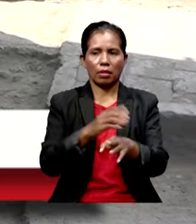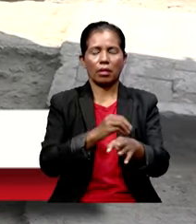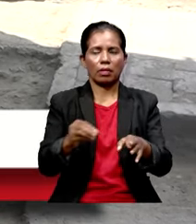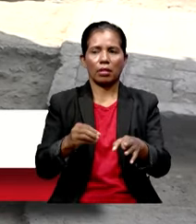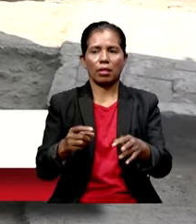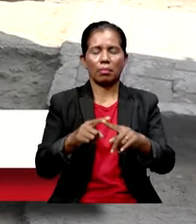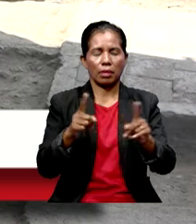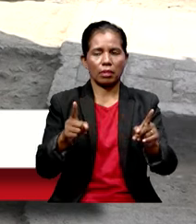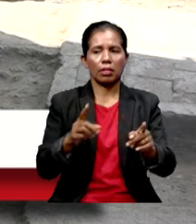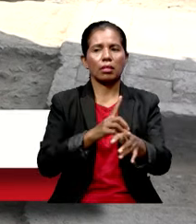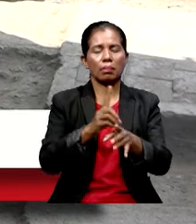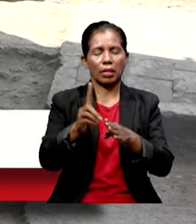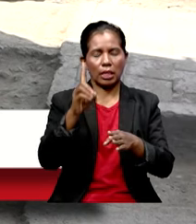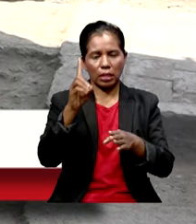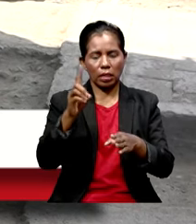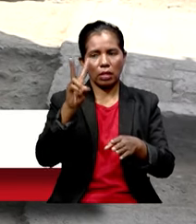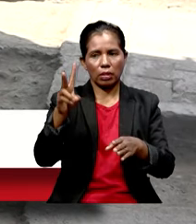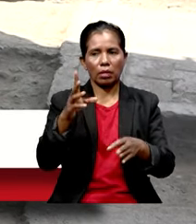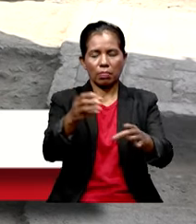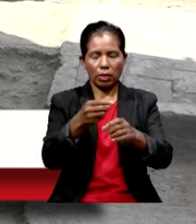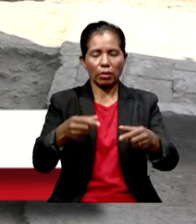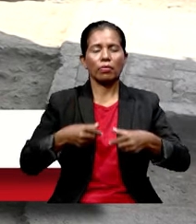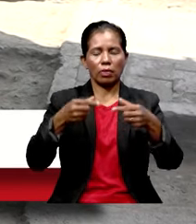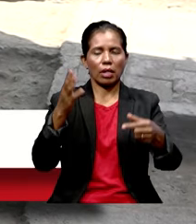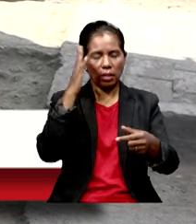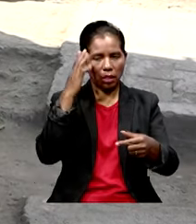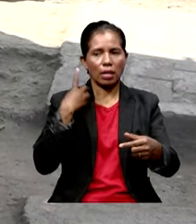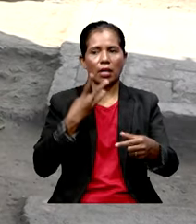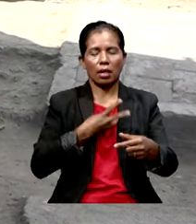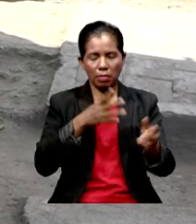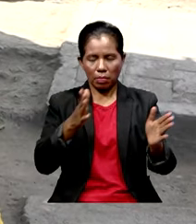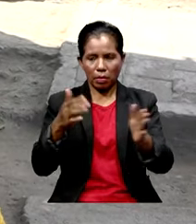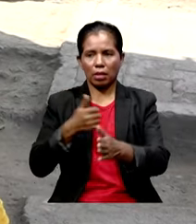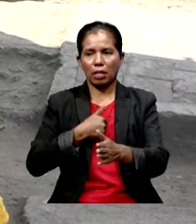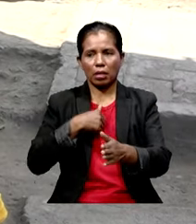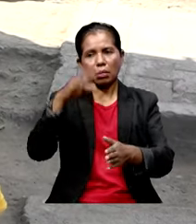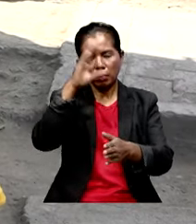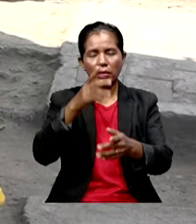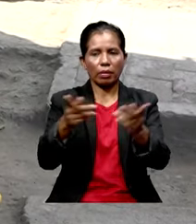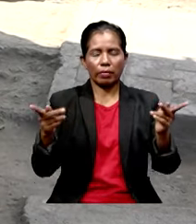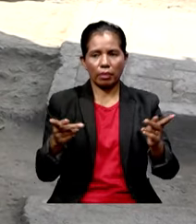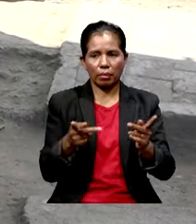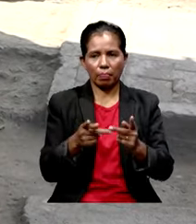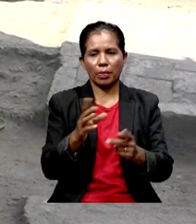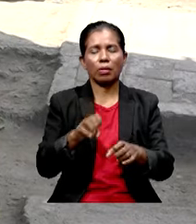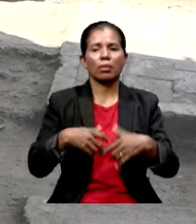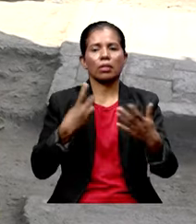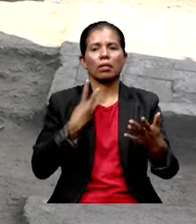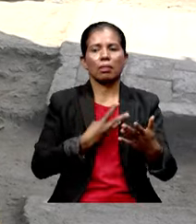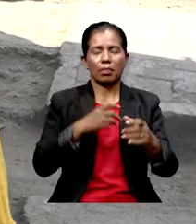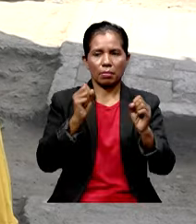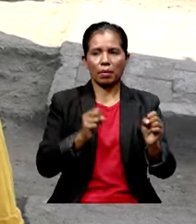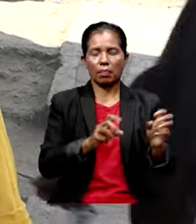Tapi antis atu semana ida garuhan sana, mai fohatene ami par ami mos bele preparang, hodi buka fatin atau hanu sapar ami bele